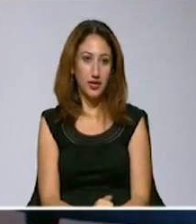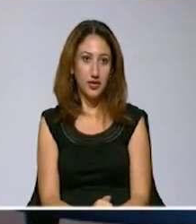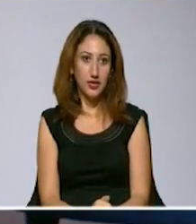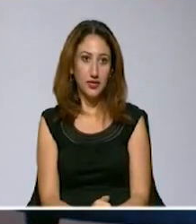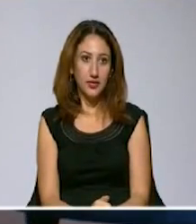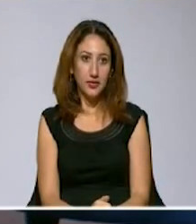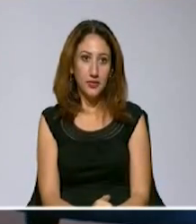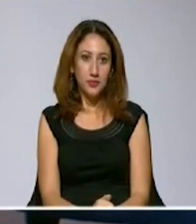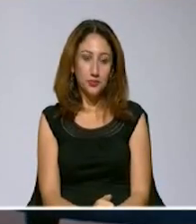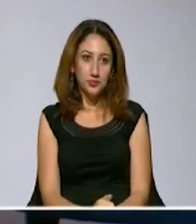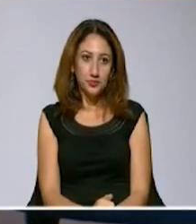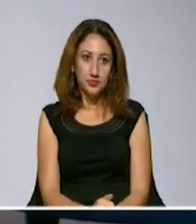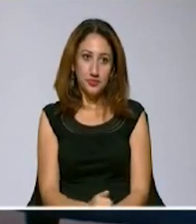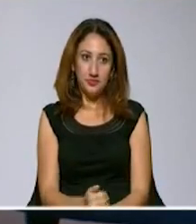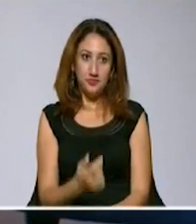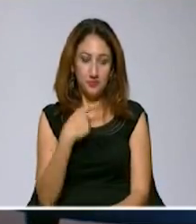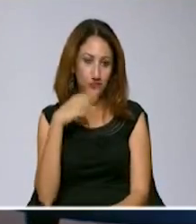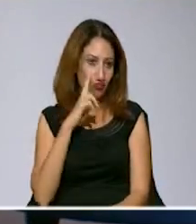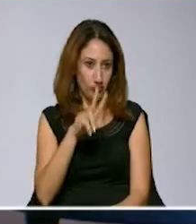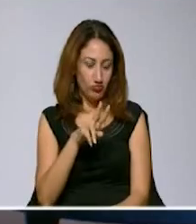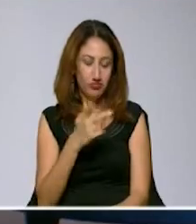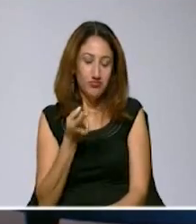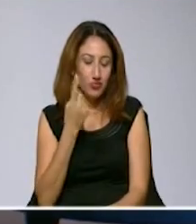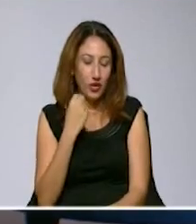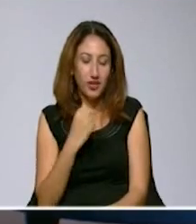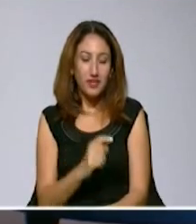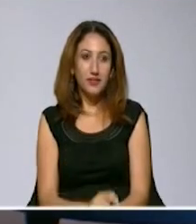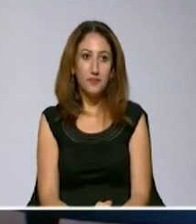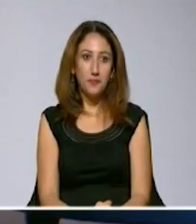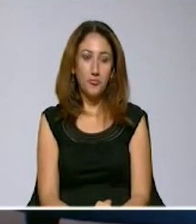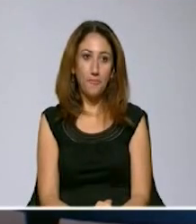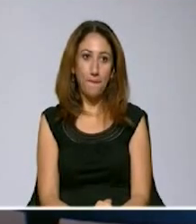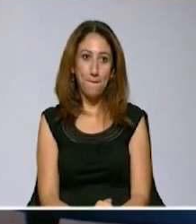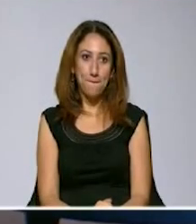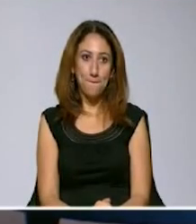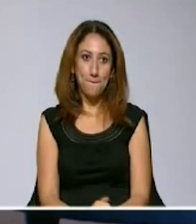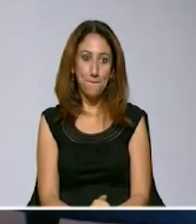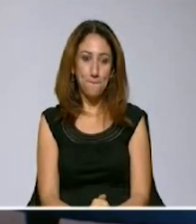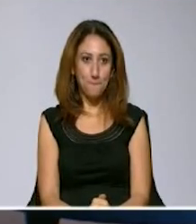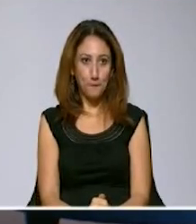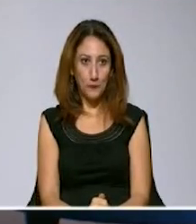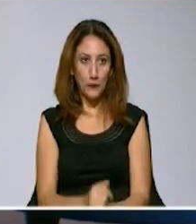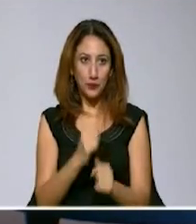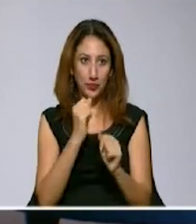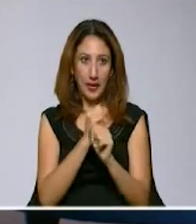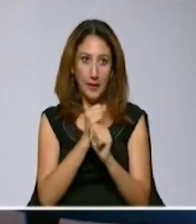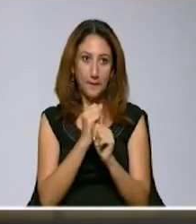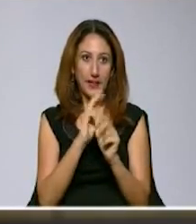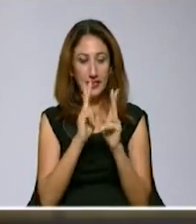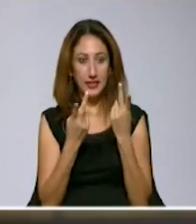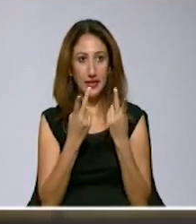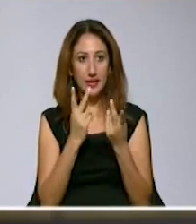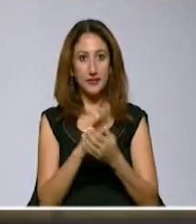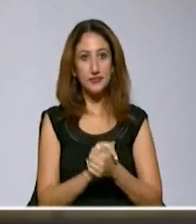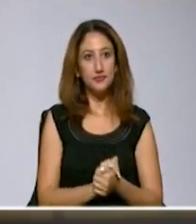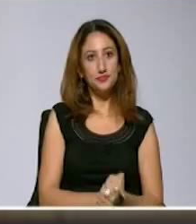شكلها كده. ده غريبه قوي اللعبه دي. بس تعالى بقى نصعب الامور ونعمل تريكات ثانيه خالص. هطلب